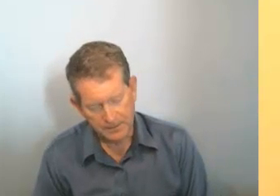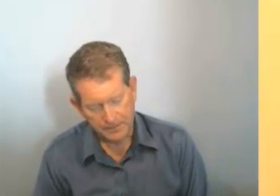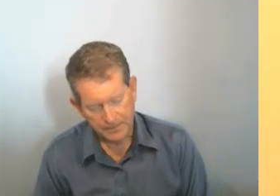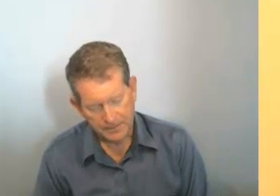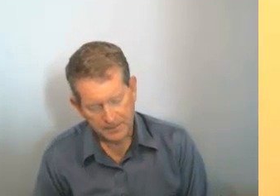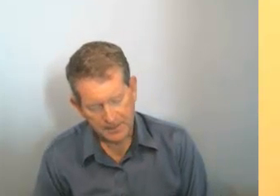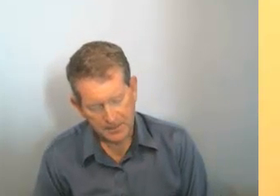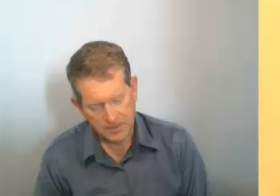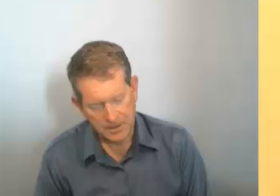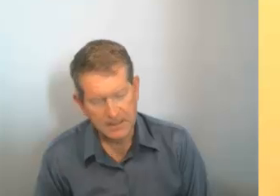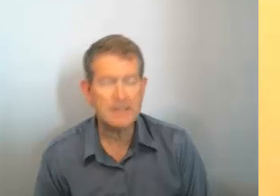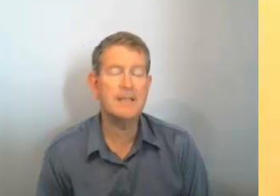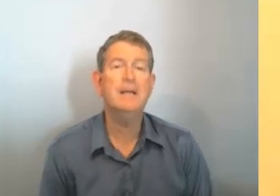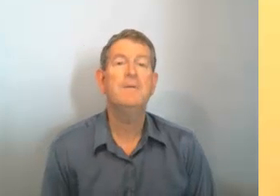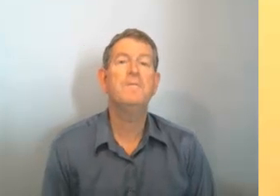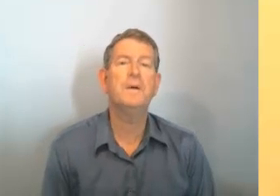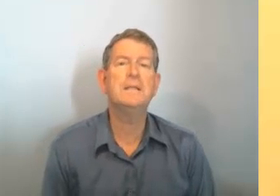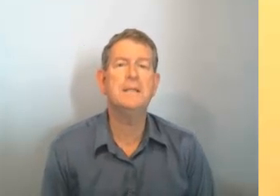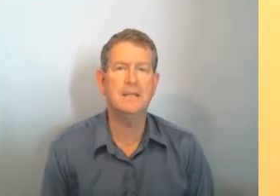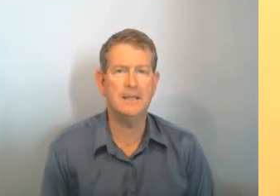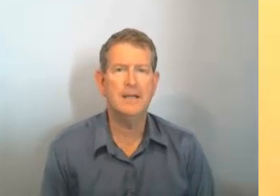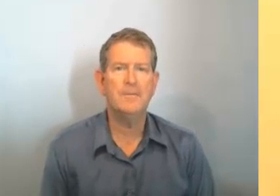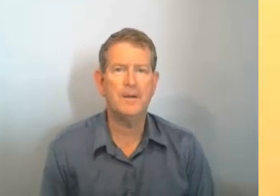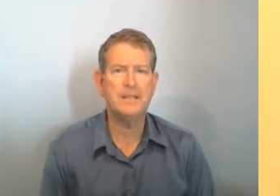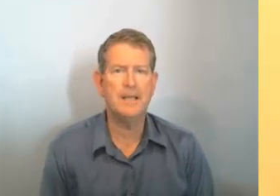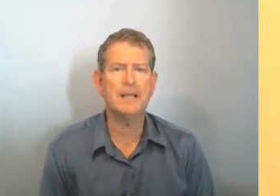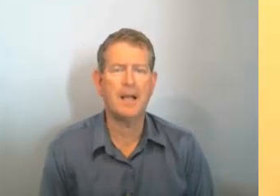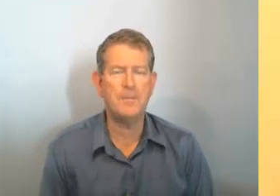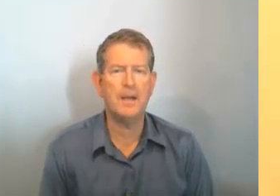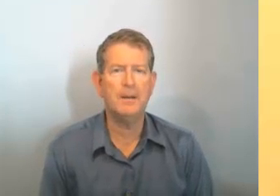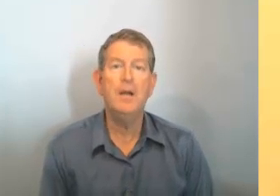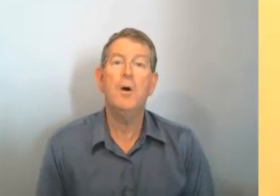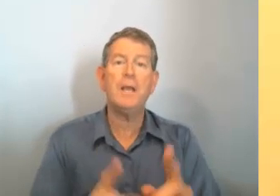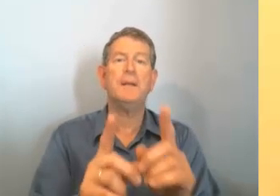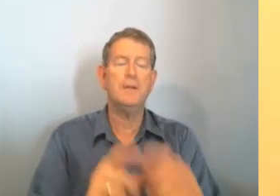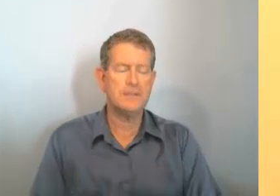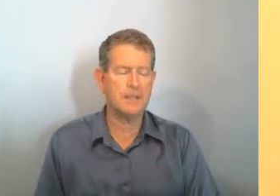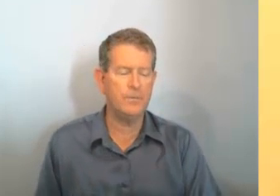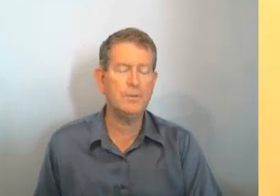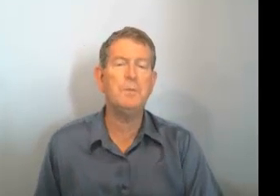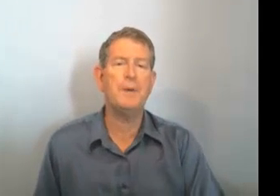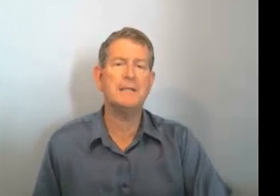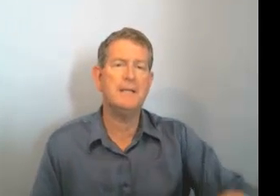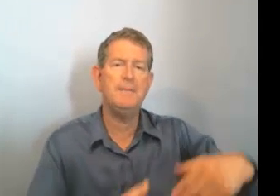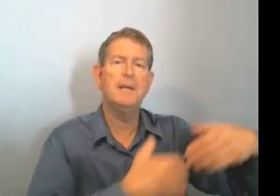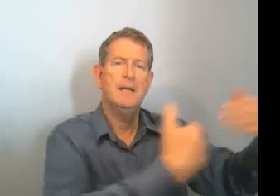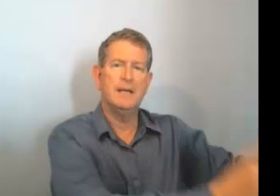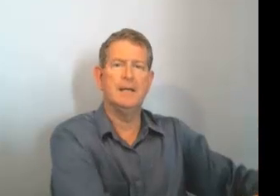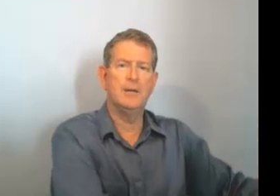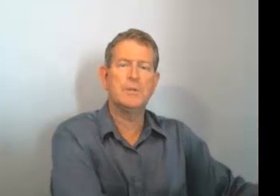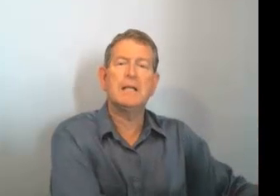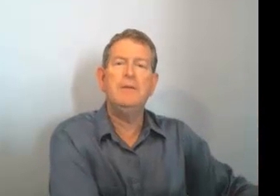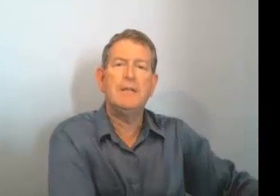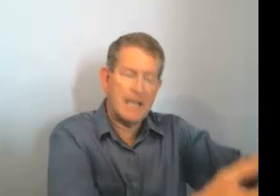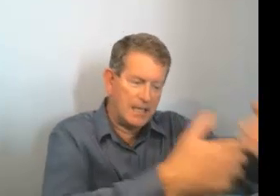ça. Oui, ça c'est fatigué. Fatigué, très bien. Ok, maintenant c'est à vous de passer